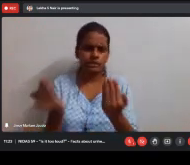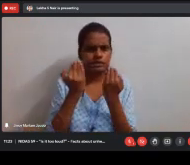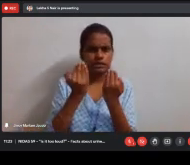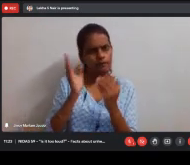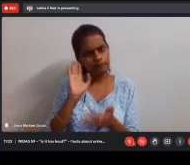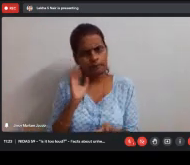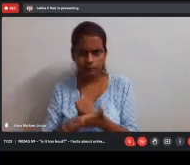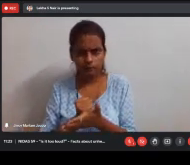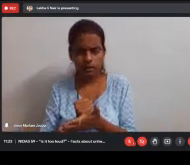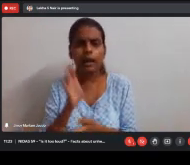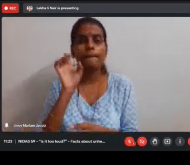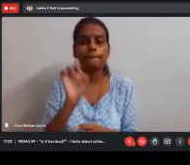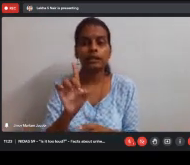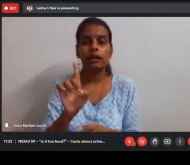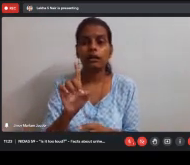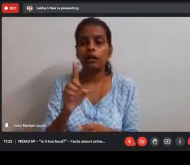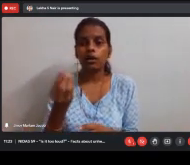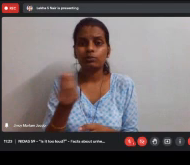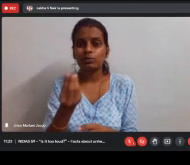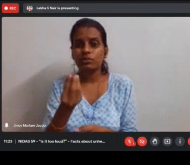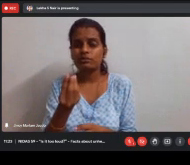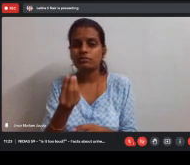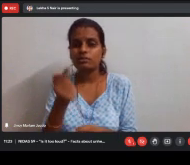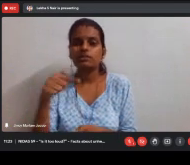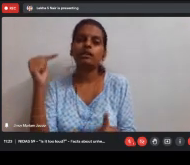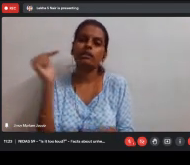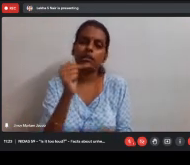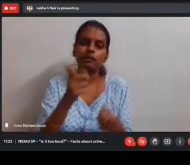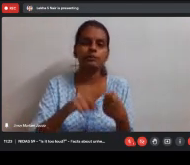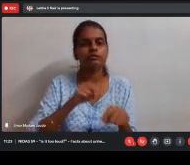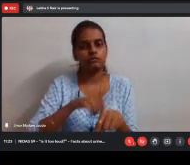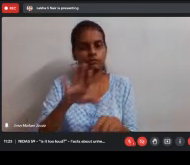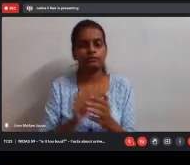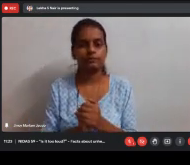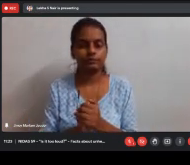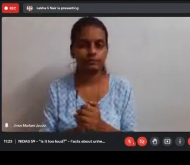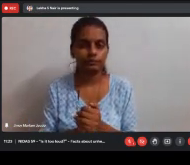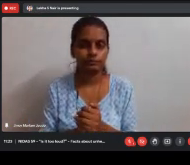കൊളസ്ട്രോൾ ഹാർട്ട് പ്രോബ്ലം, ഇതൊക്കെ നമുക്ക് ഒരു പ്രോബ്ലമാണ്. പിന്നെ ഓട്ടോടോക്സിക് മെഡിക്കേഷൻ, അതായത്